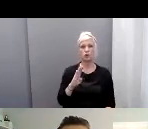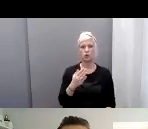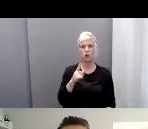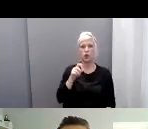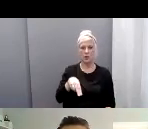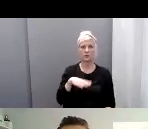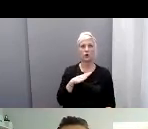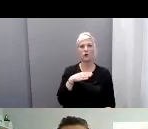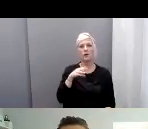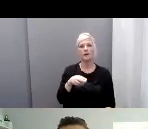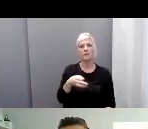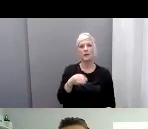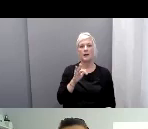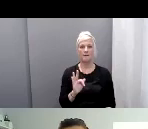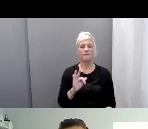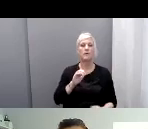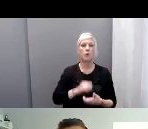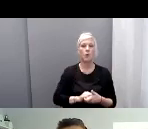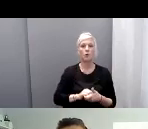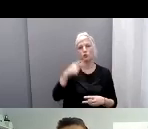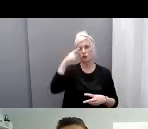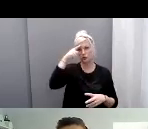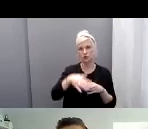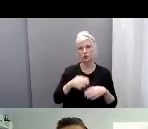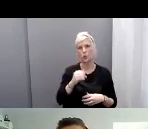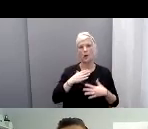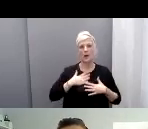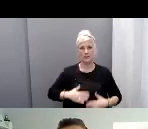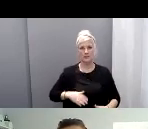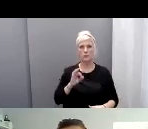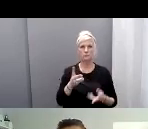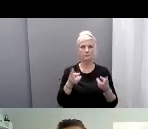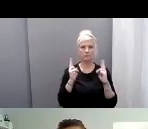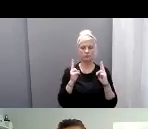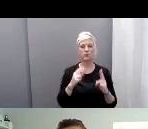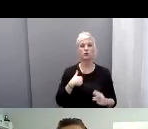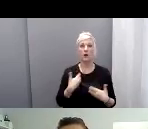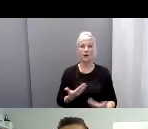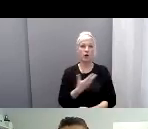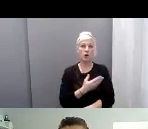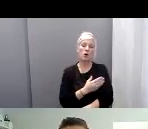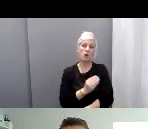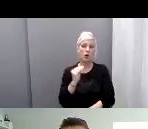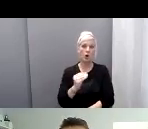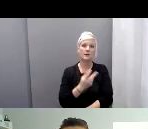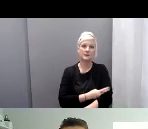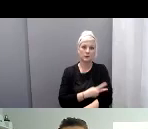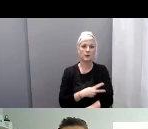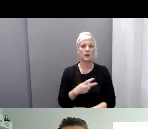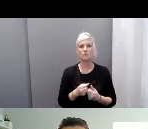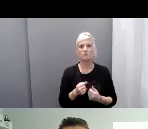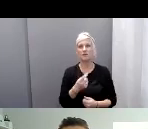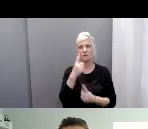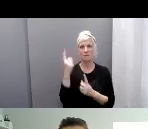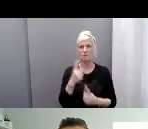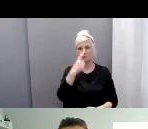diagnos och psykisk ohälsa, hon sa så här: jag är asexuell och blir aldrig tagen på allvar när jag pratar om det. Jag